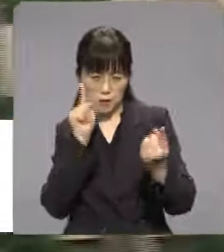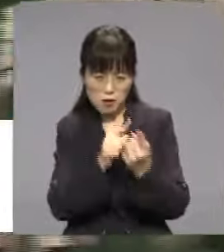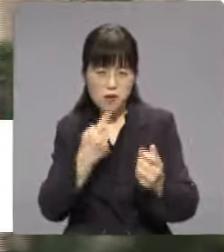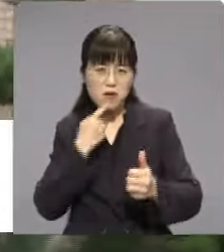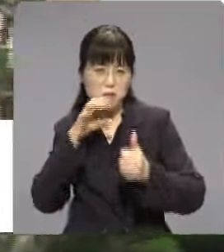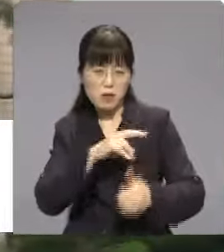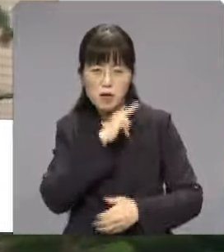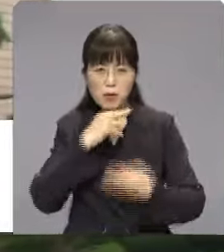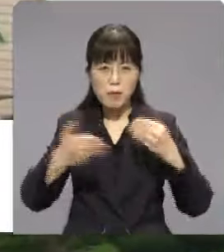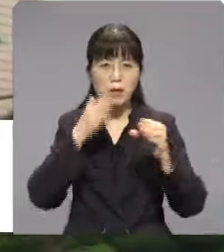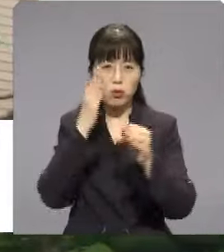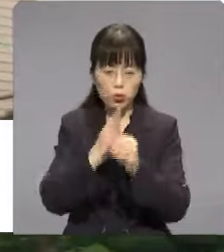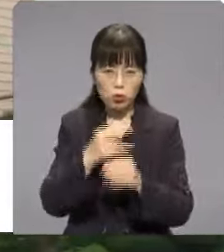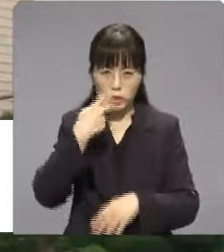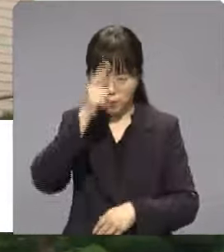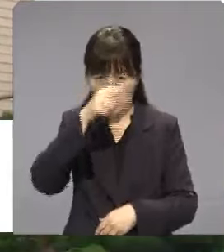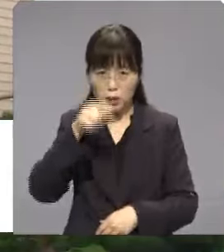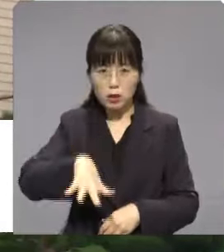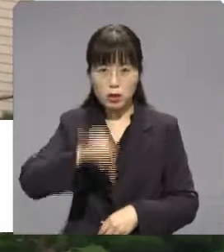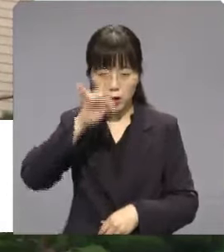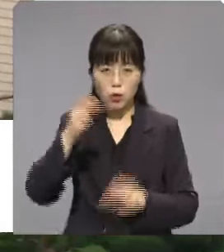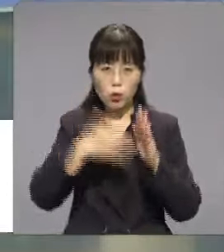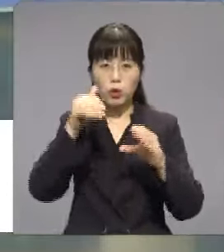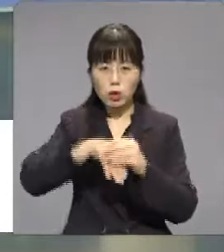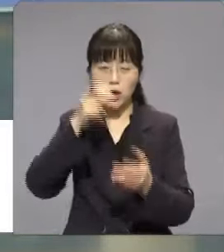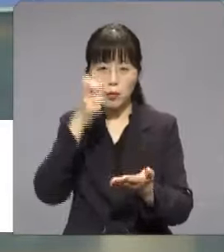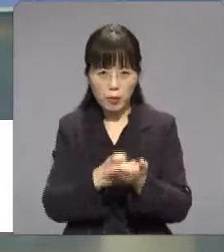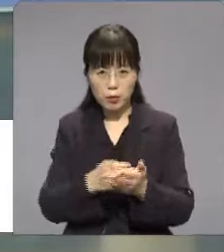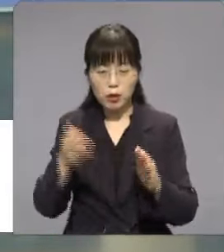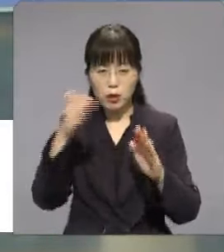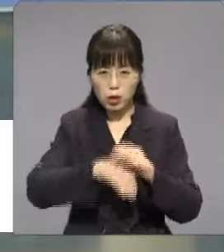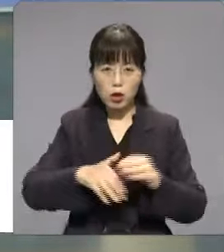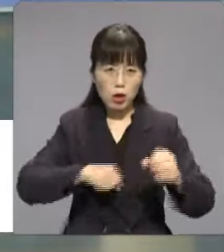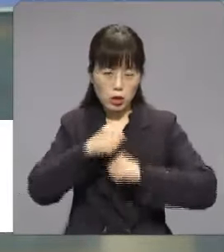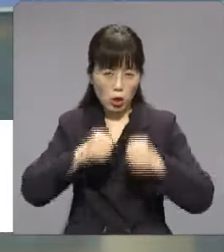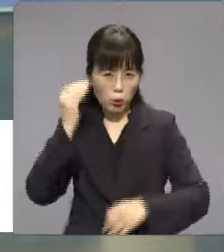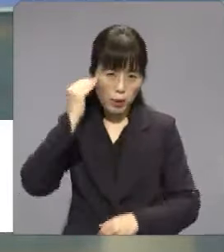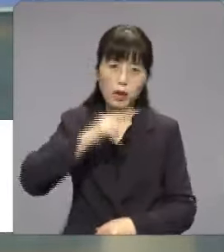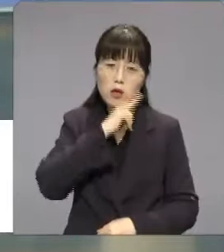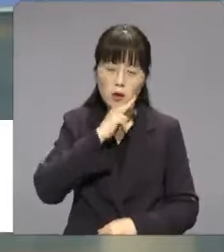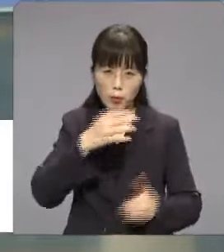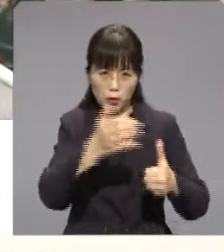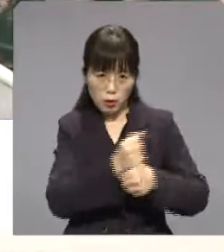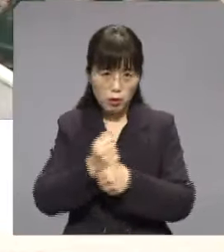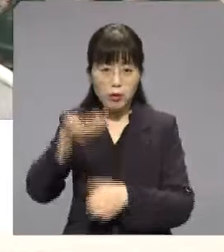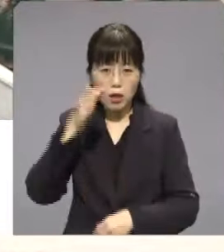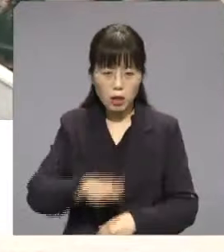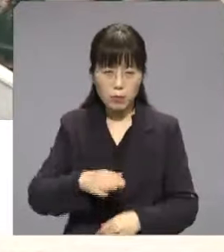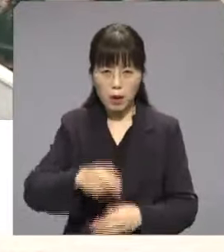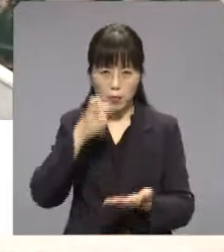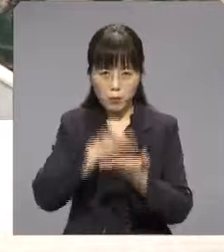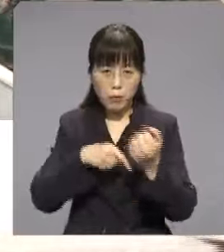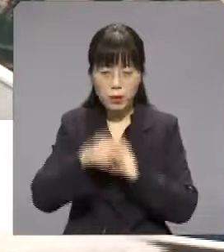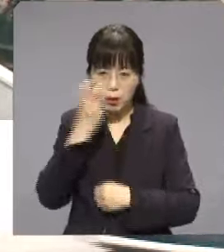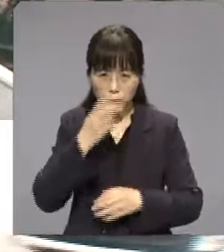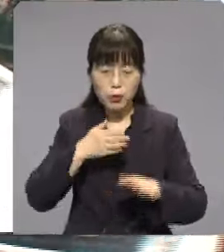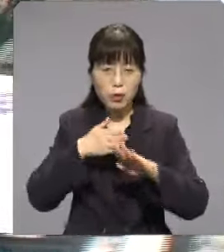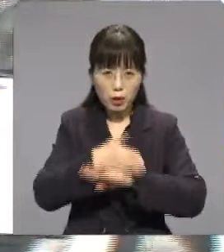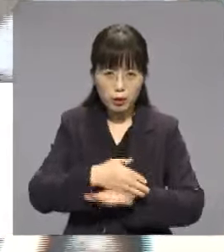협박한 혐의입니다 경찰은 당초 공직 선거법상 선거의 자유 방해 혐의로 이들을 입건했지만 법리 검토를